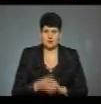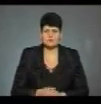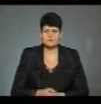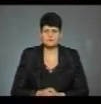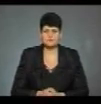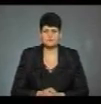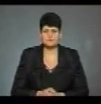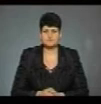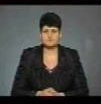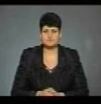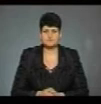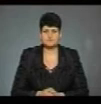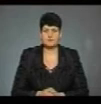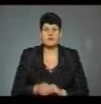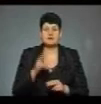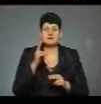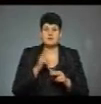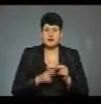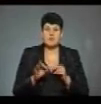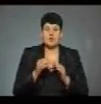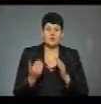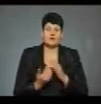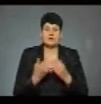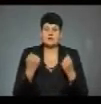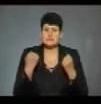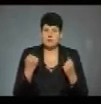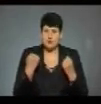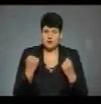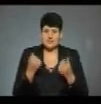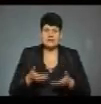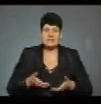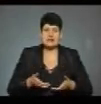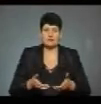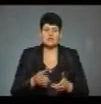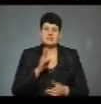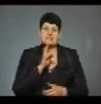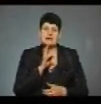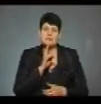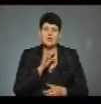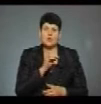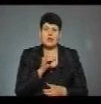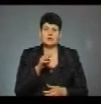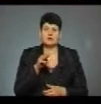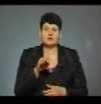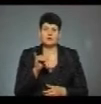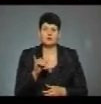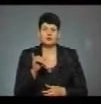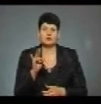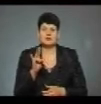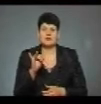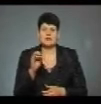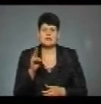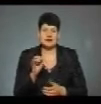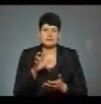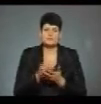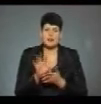Філь. І на завершення про новини спорту. Саночниця з Кременця Юліанна Туницька, яка посіла 5-те місце